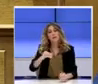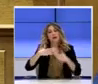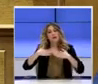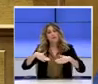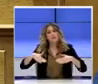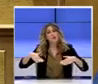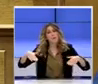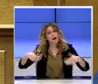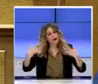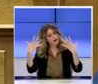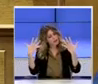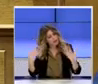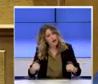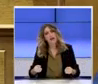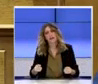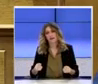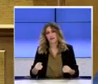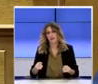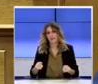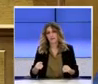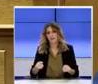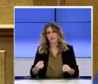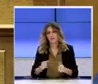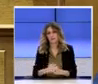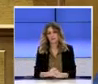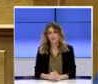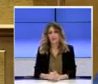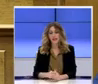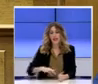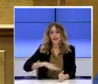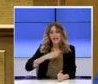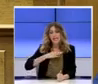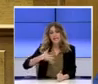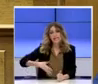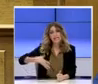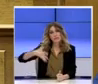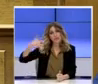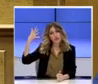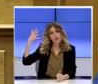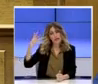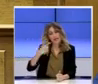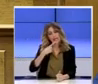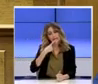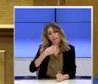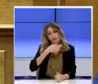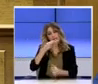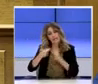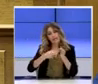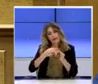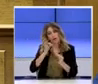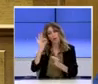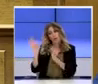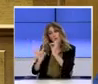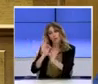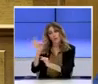Οφείλετε να αναγνωρίσετε, σε αντίθεση με όσα είπατε πιο πριν, κύριε Μητσοτάκη, ότι η αντιπολίτευση, όλα τα